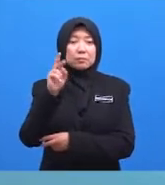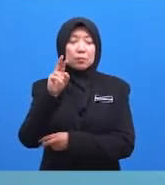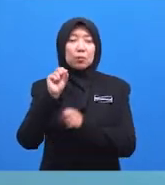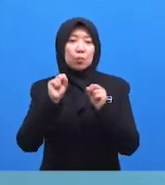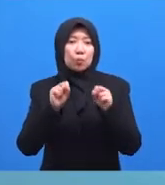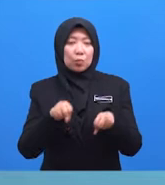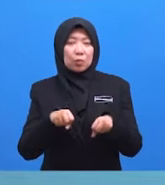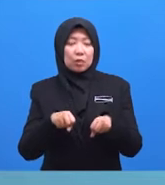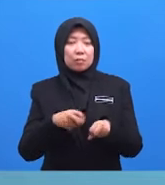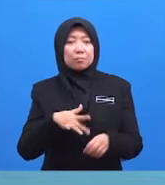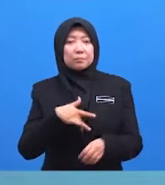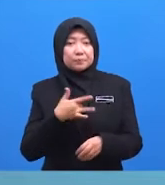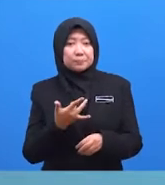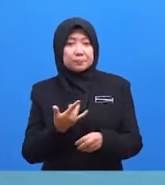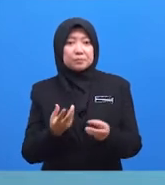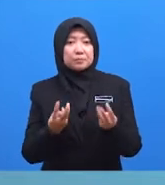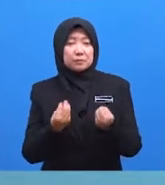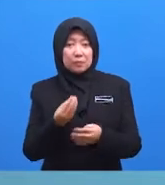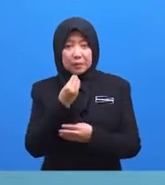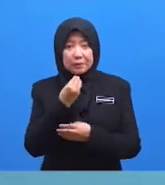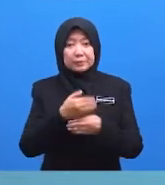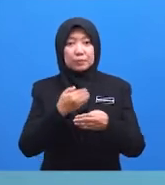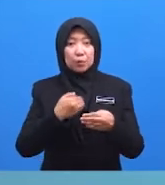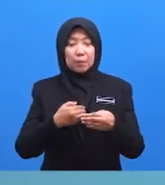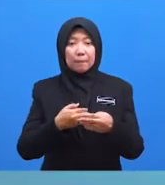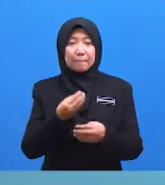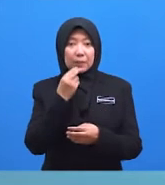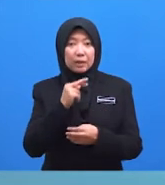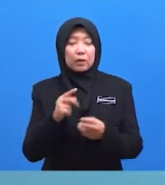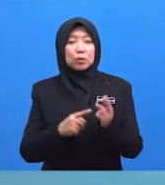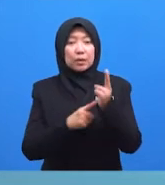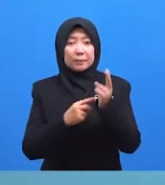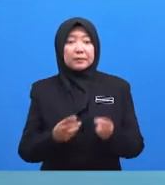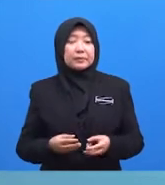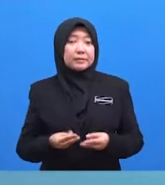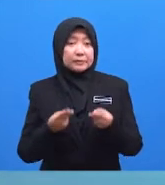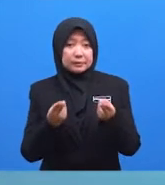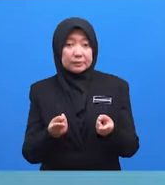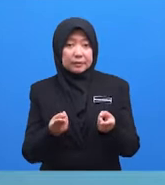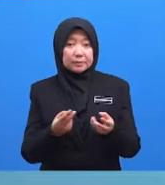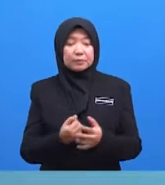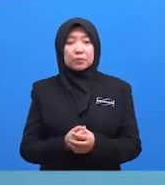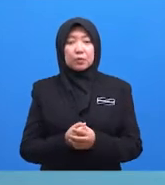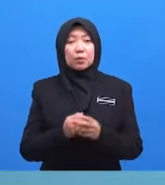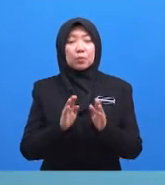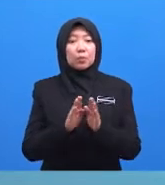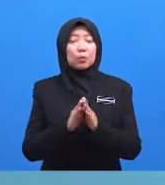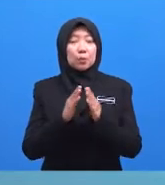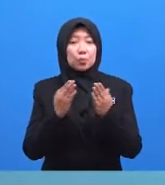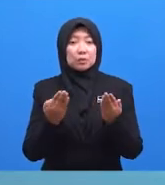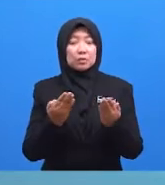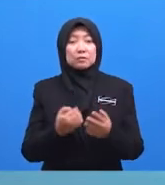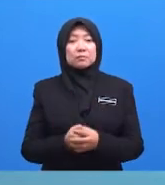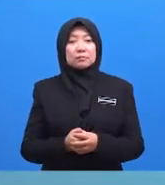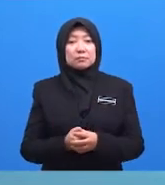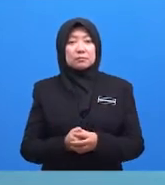makan sebelum makan utama disajikan. Caesar salad merupakan salah satu pembuka selera yang